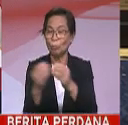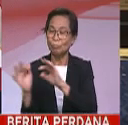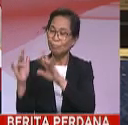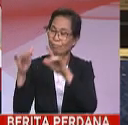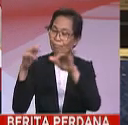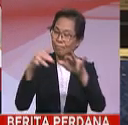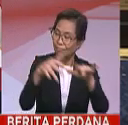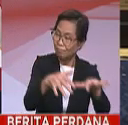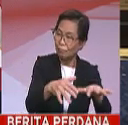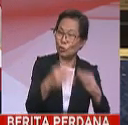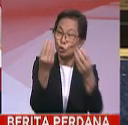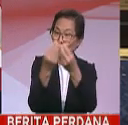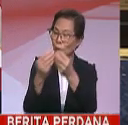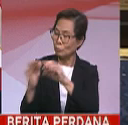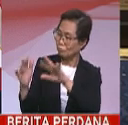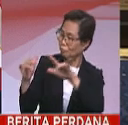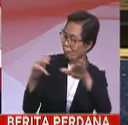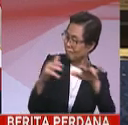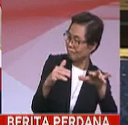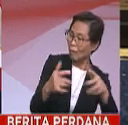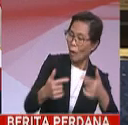kehadiran yang dibenarkan.